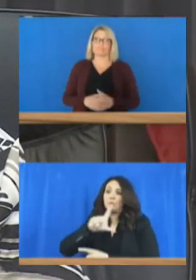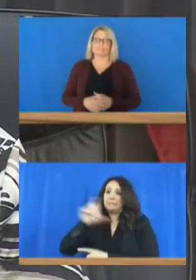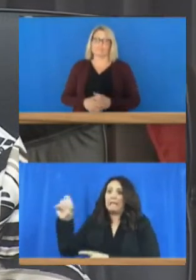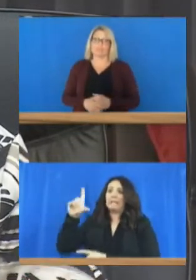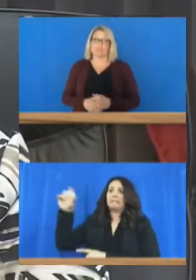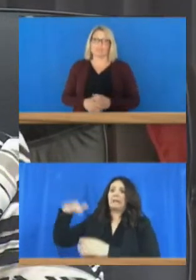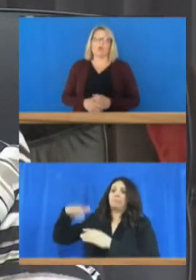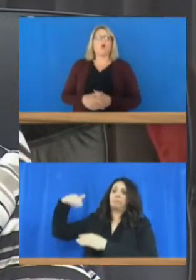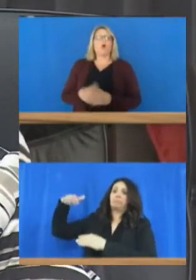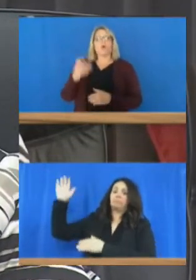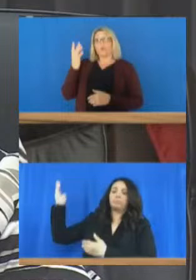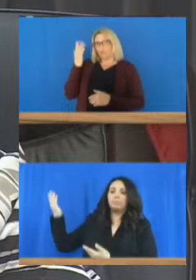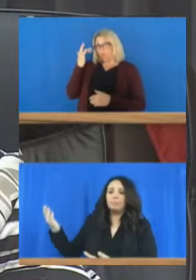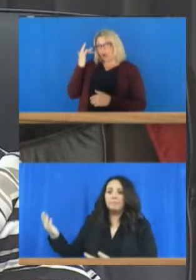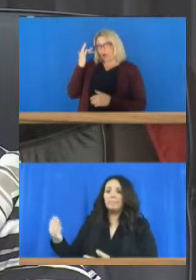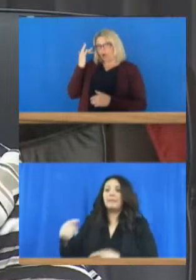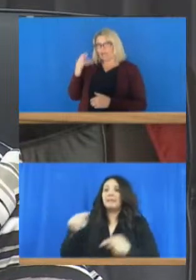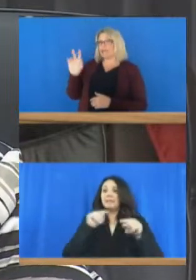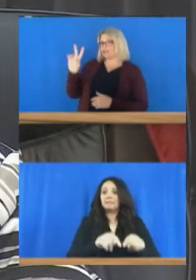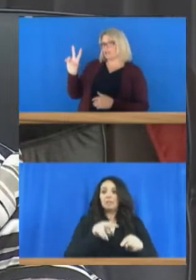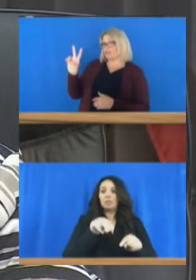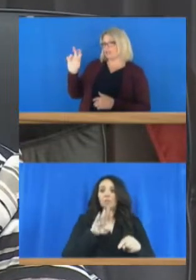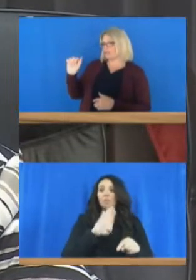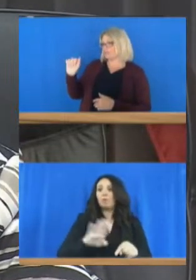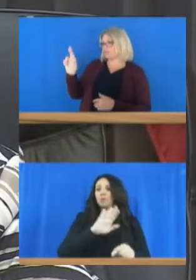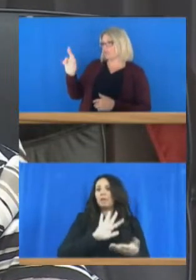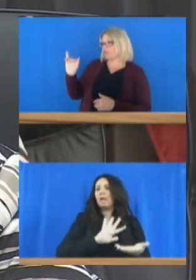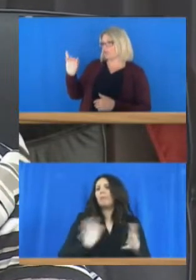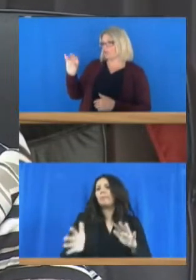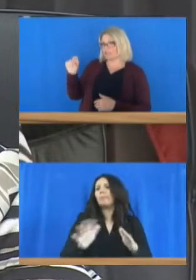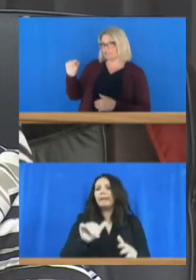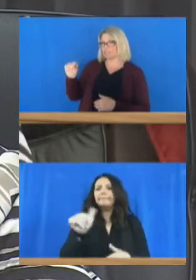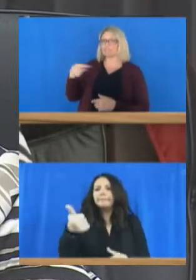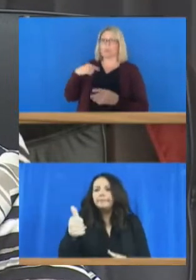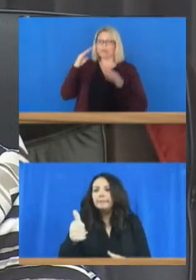oh mon Dieu, je peux pas dire le mot, approximé,